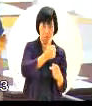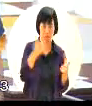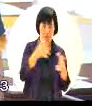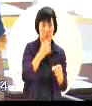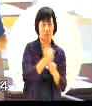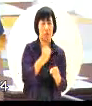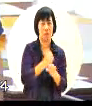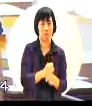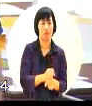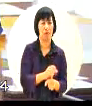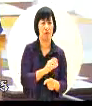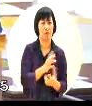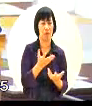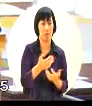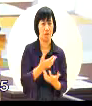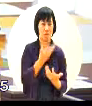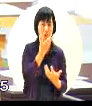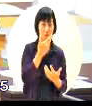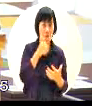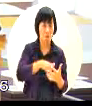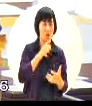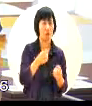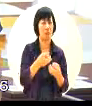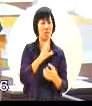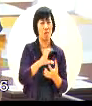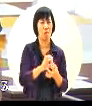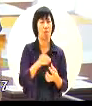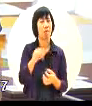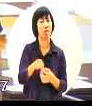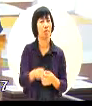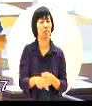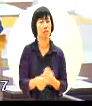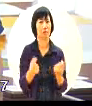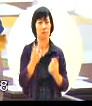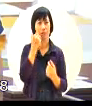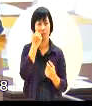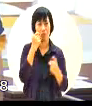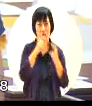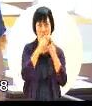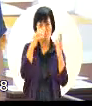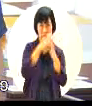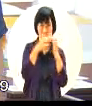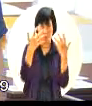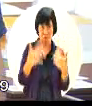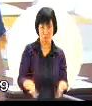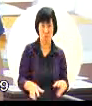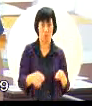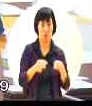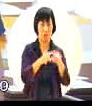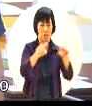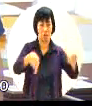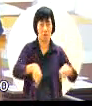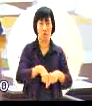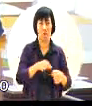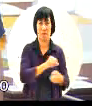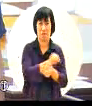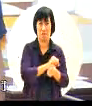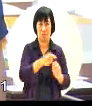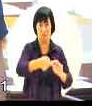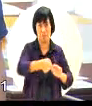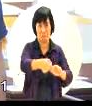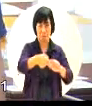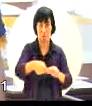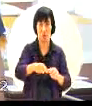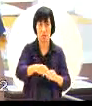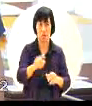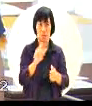这个代志，所以我想讲，阮这个所在工厂足多啊，啊拖板车足多，是不是这铁路哪阵该高架